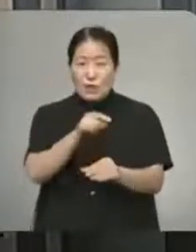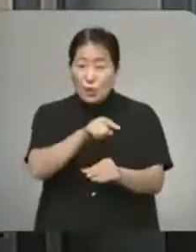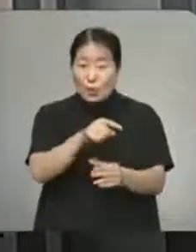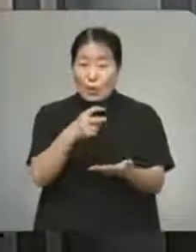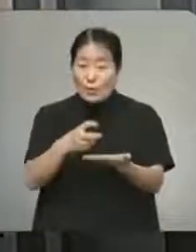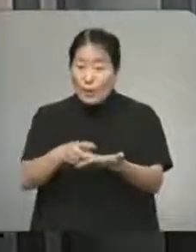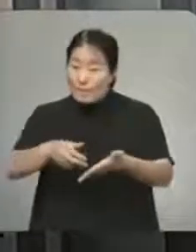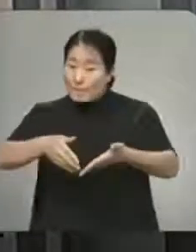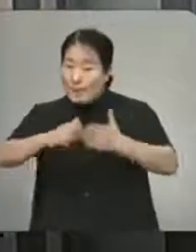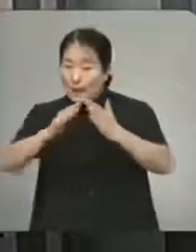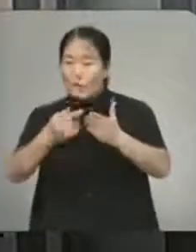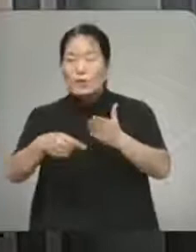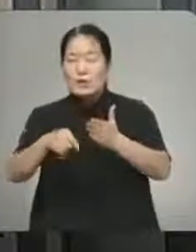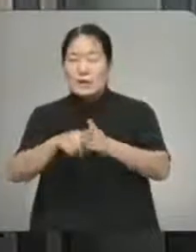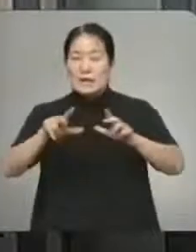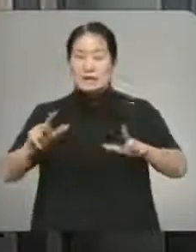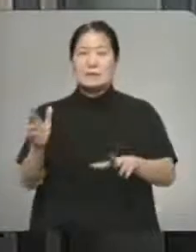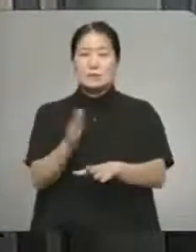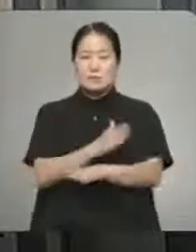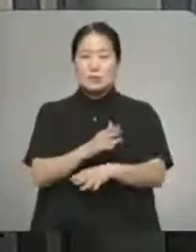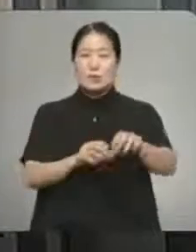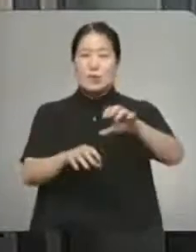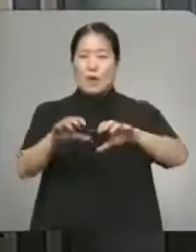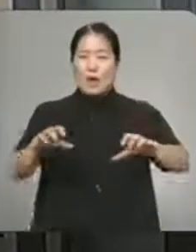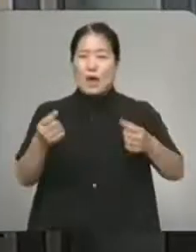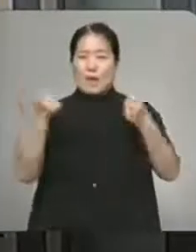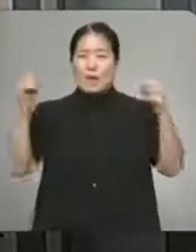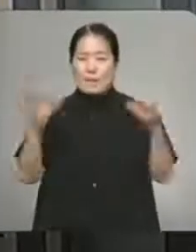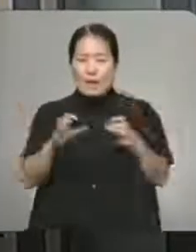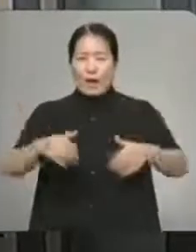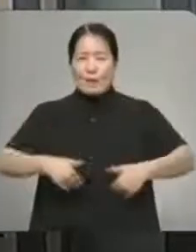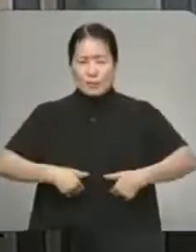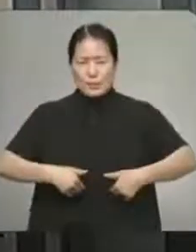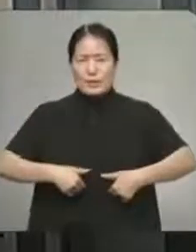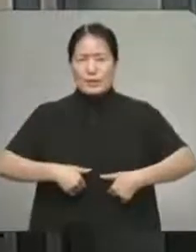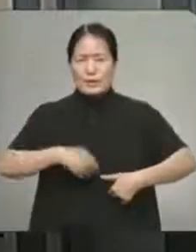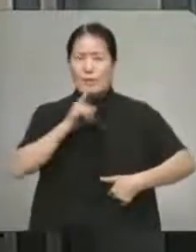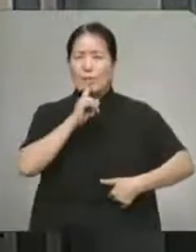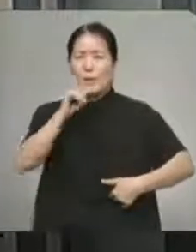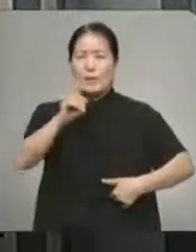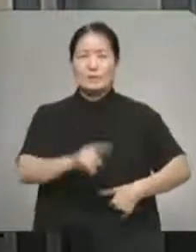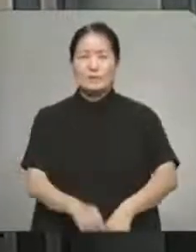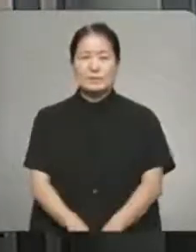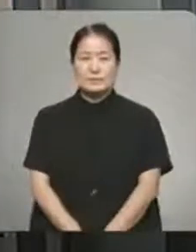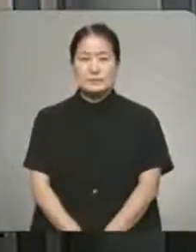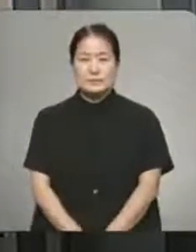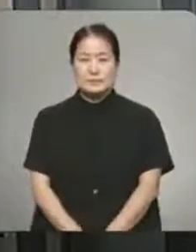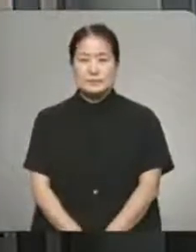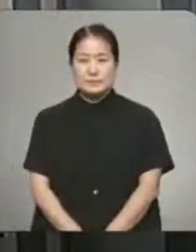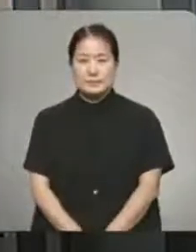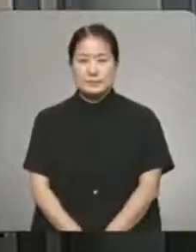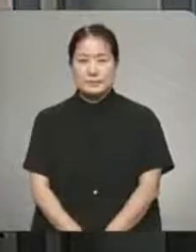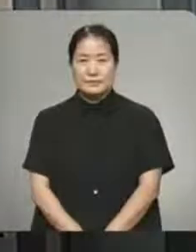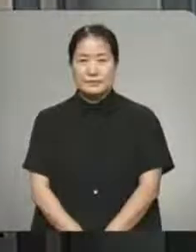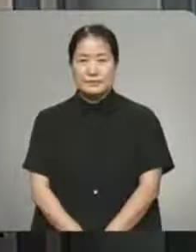지금부터 각 시군이 공동 대응해야 한다는 목소리도 나오고 있습니다 김보람 기자가 보도합니다